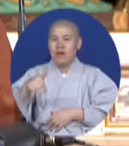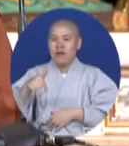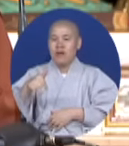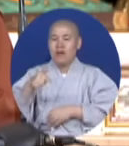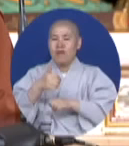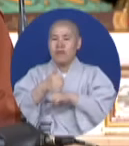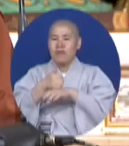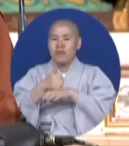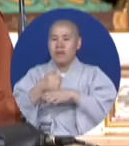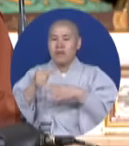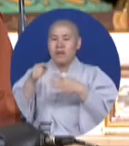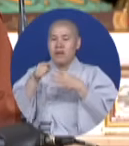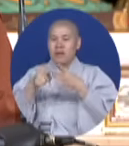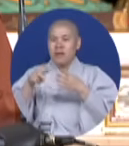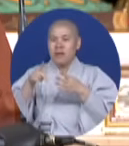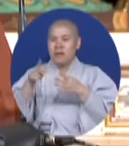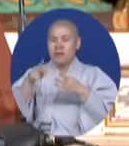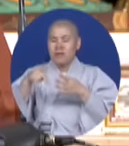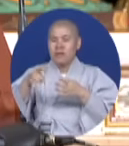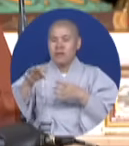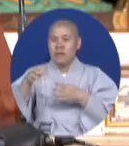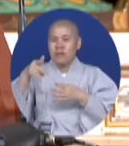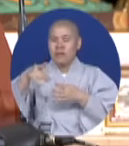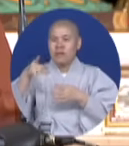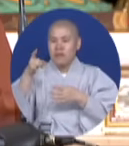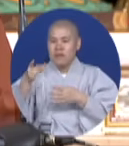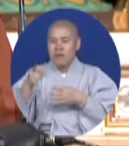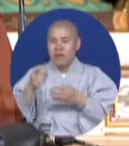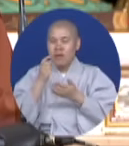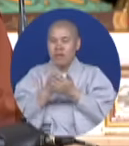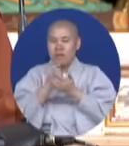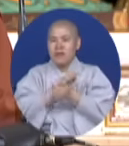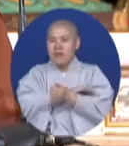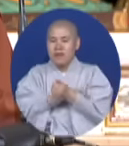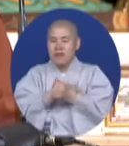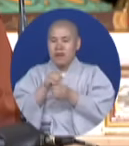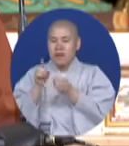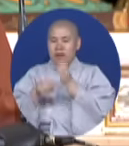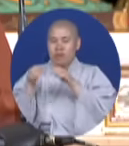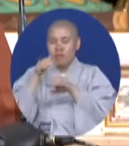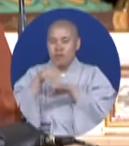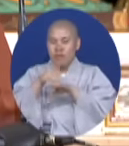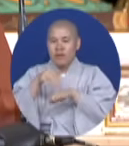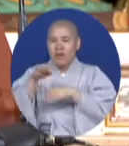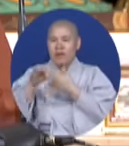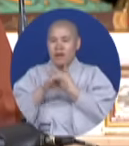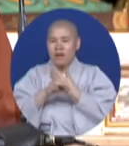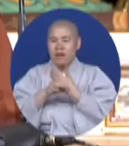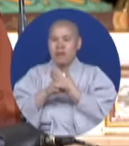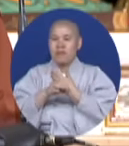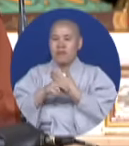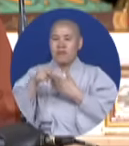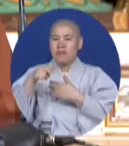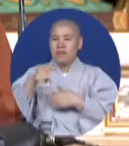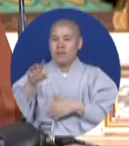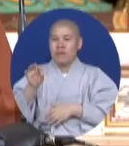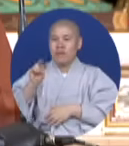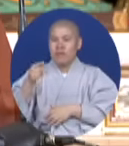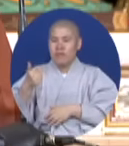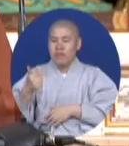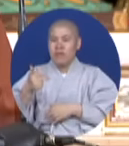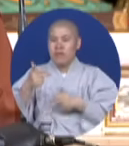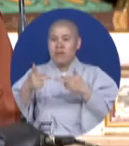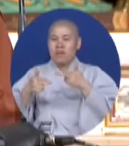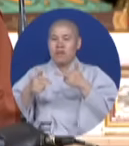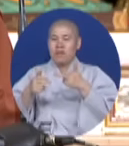사성제 교법을 잘 닦으면 성문이고 십위연기 교법을 잘 닦으면 연각이고요.